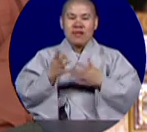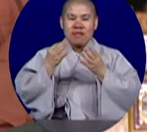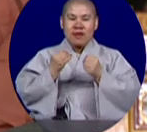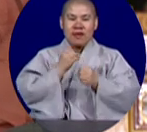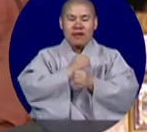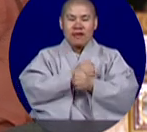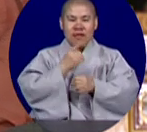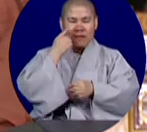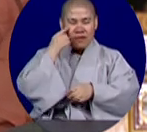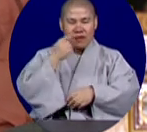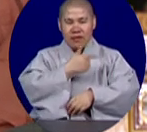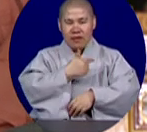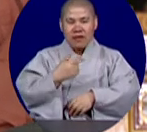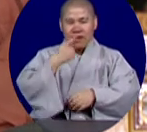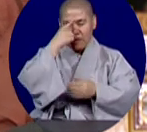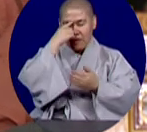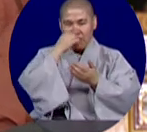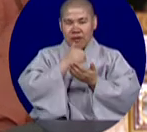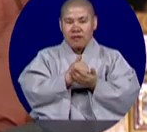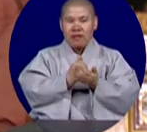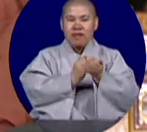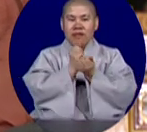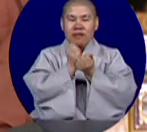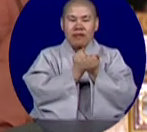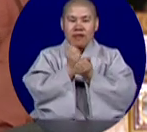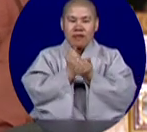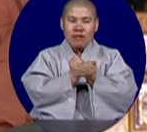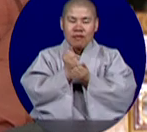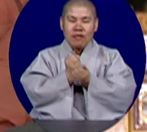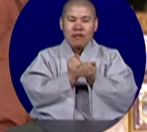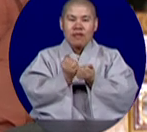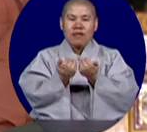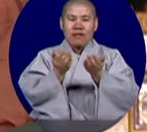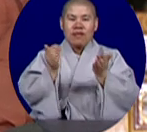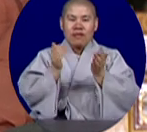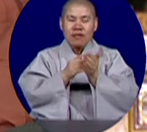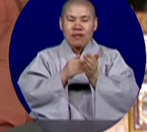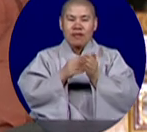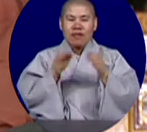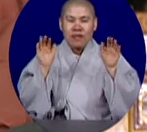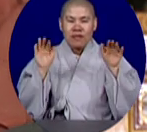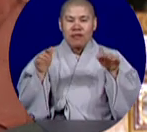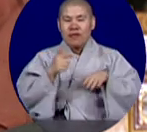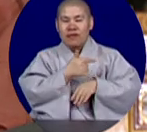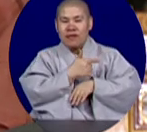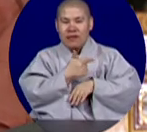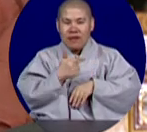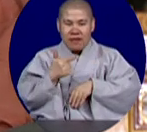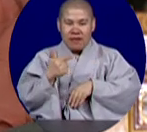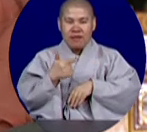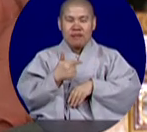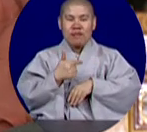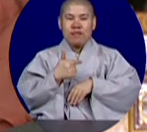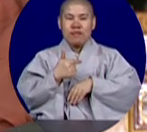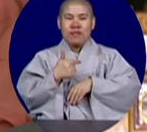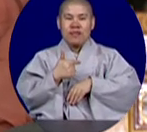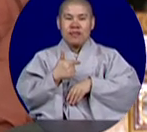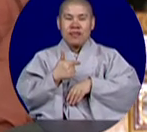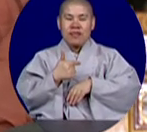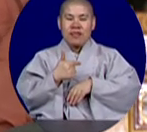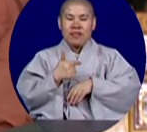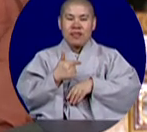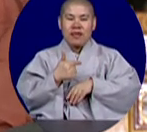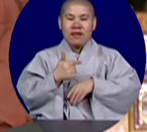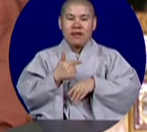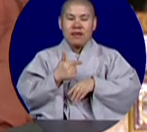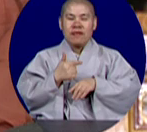아이, 큰 스님이 이걸 더 설명해 주신다 이 말이요. 그러니까 그 제비도 참 대단하지. 일부러